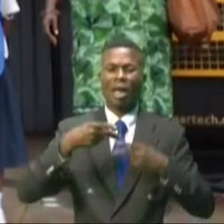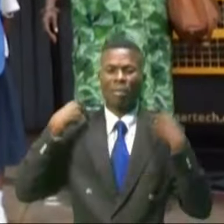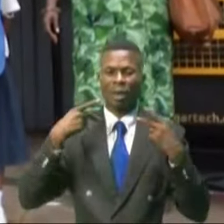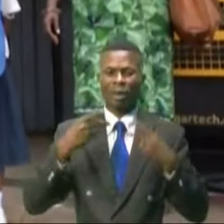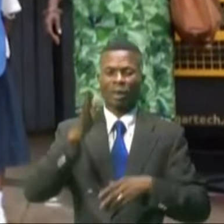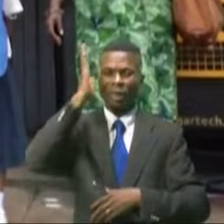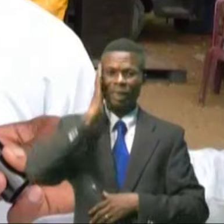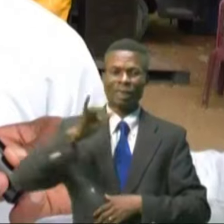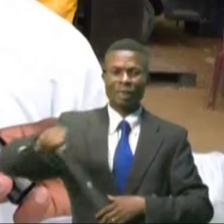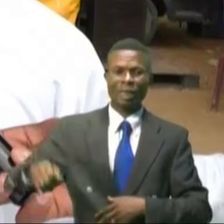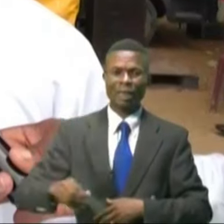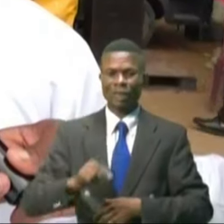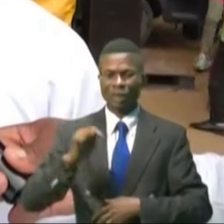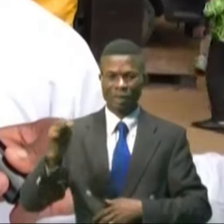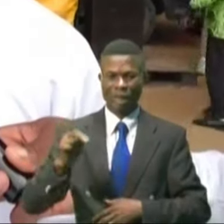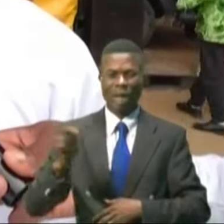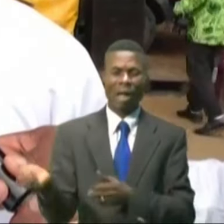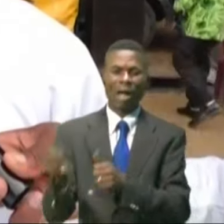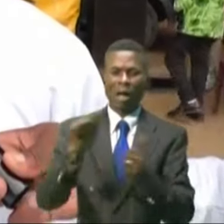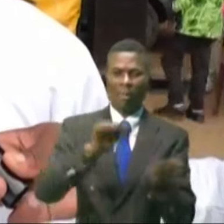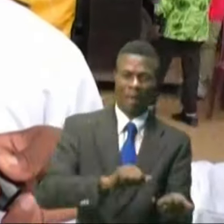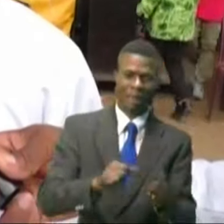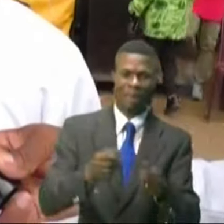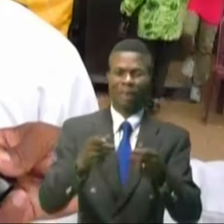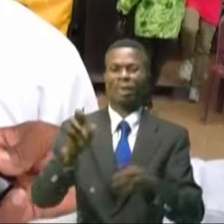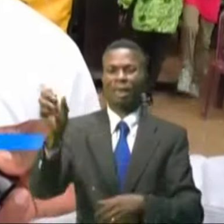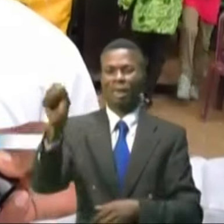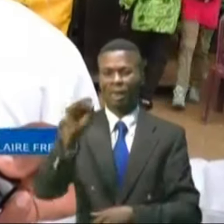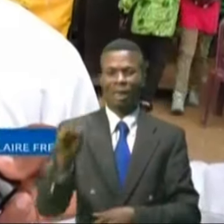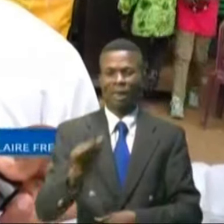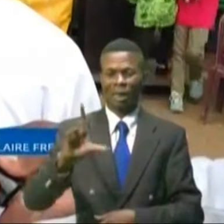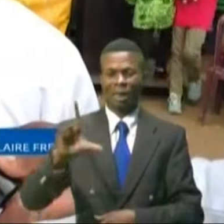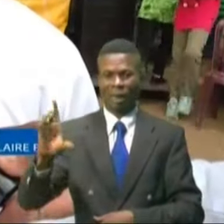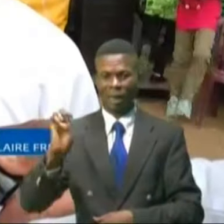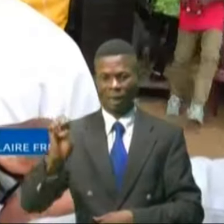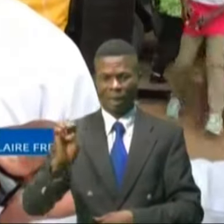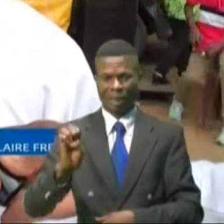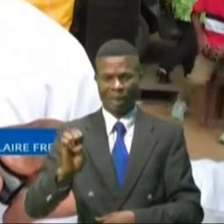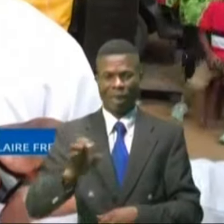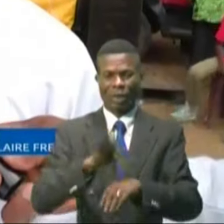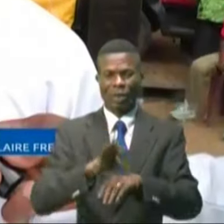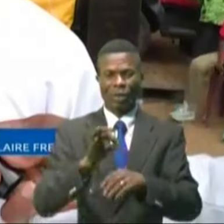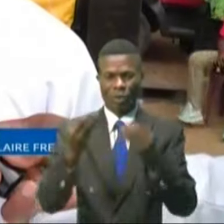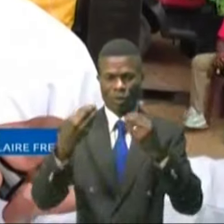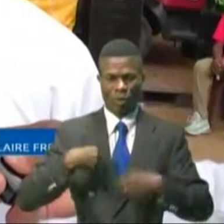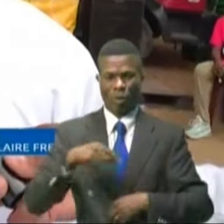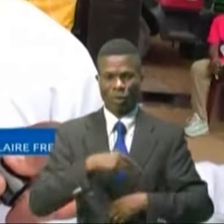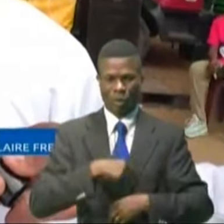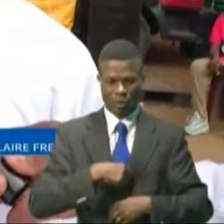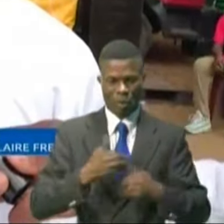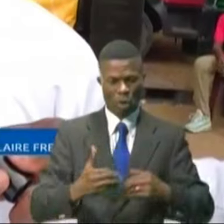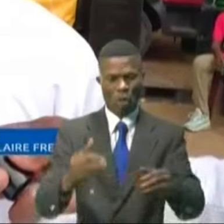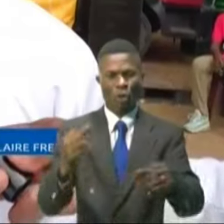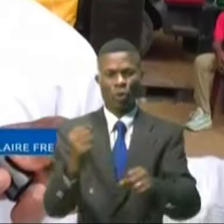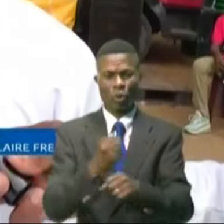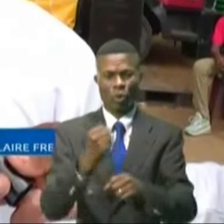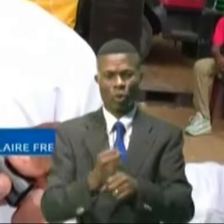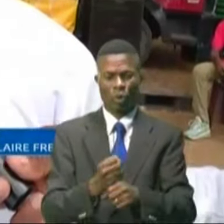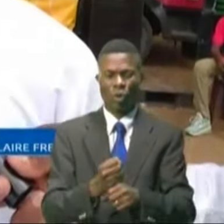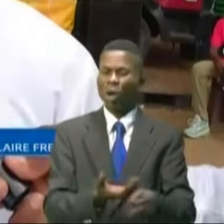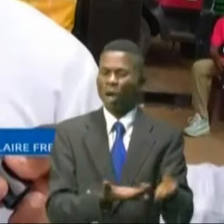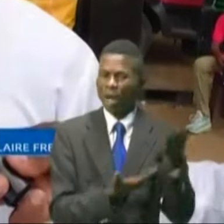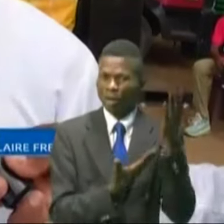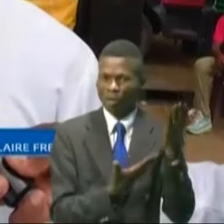Salle. L'occasion nous est offerte pour innover et poursuivre le travail exigeant